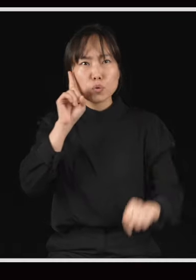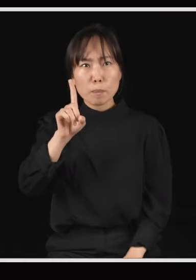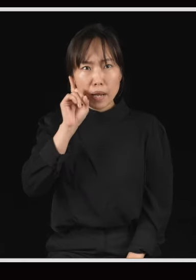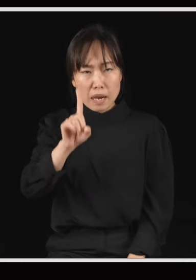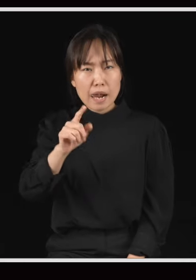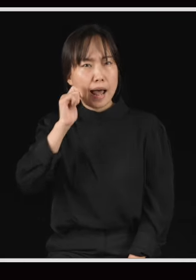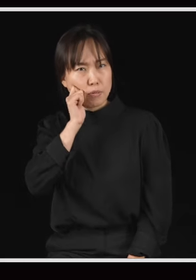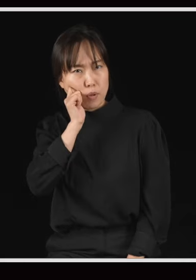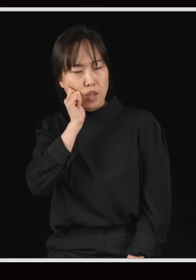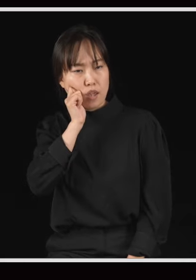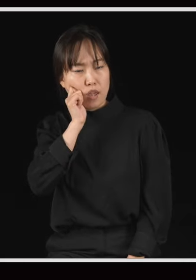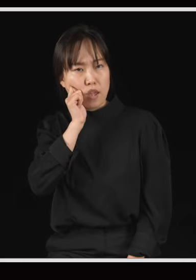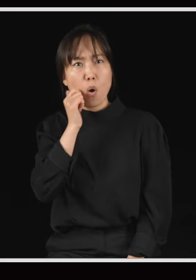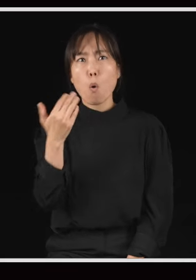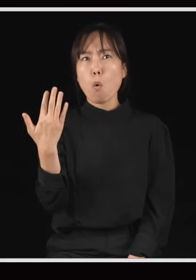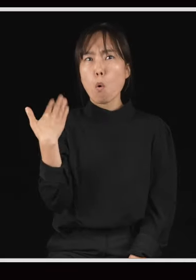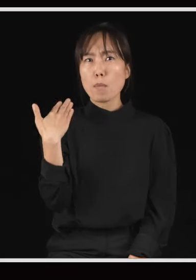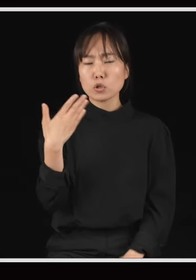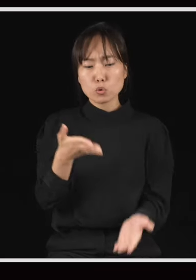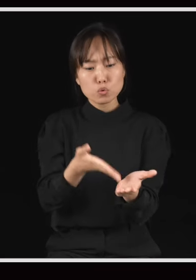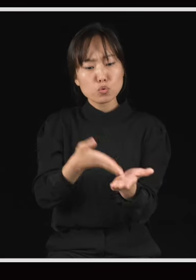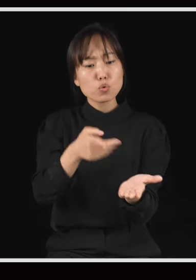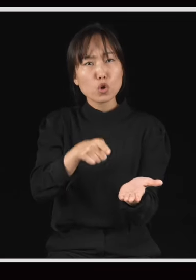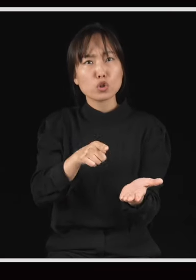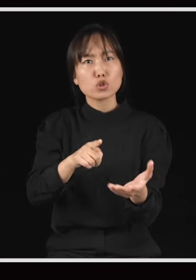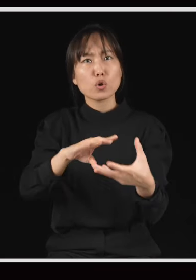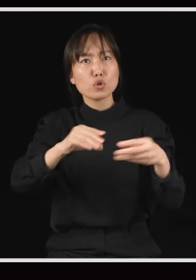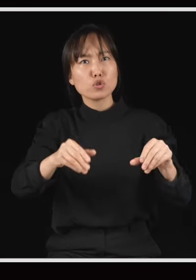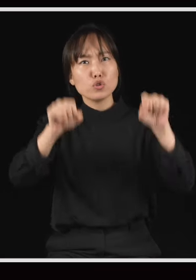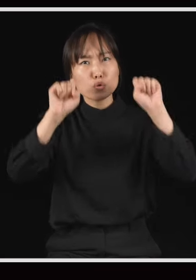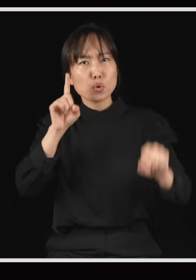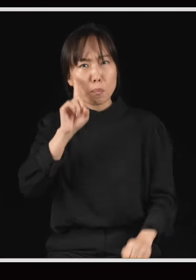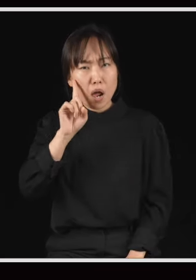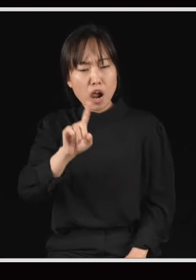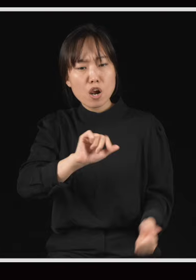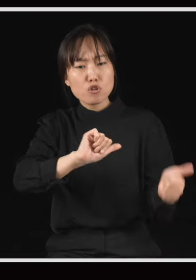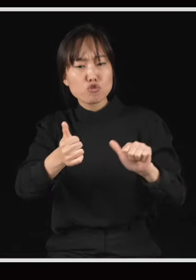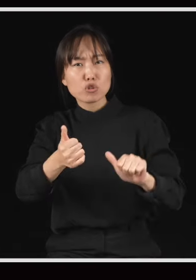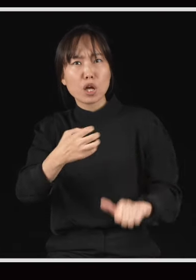말라 그런다. 얼마 전에 신문 기사로도 근력 운동 매일 하면 사망률 증가돼.